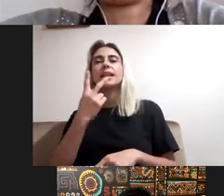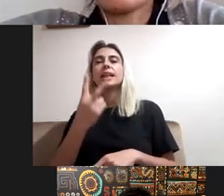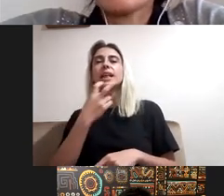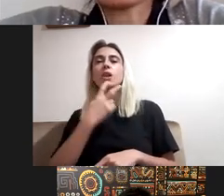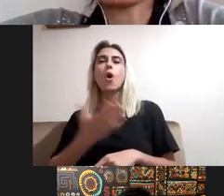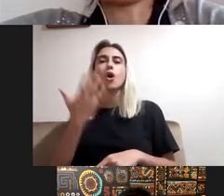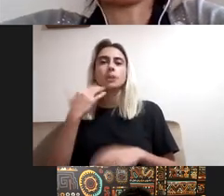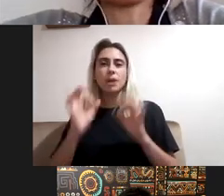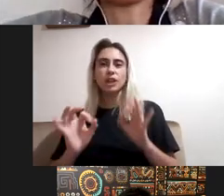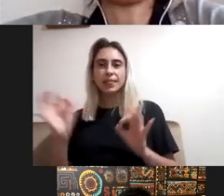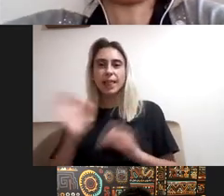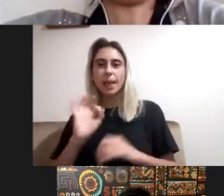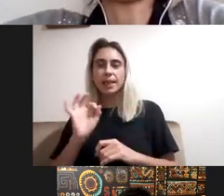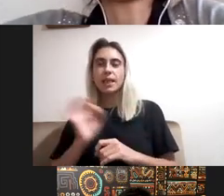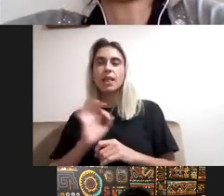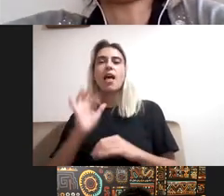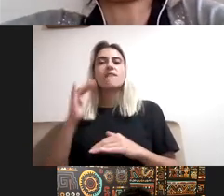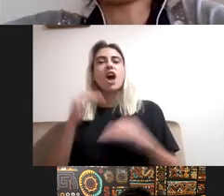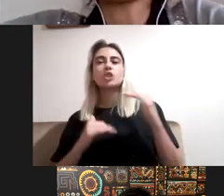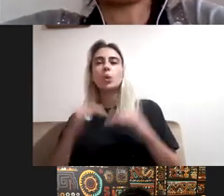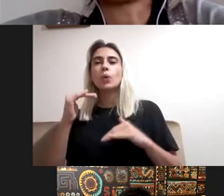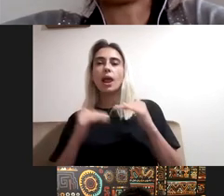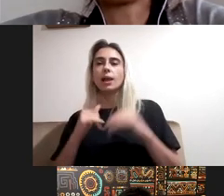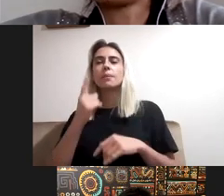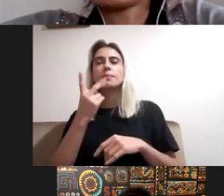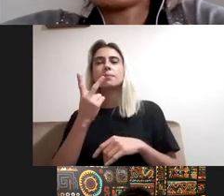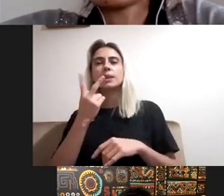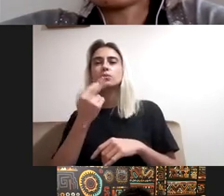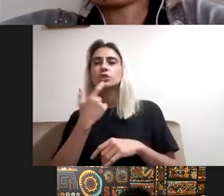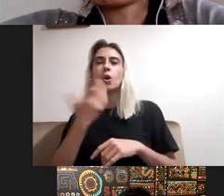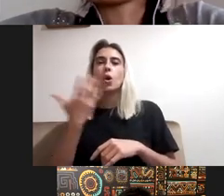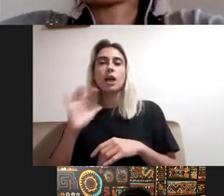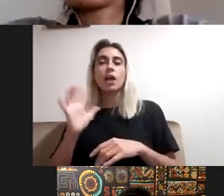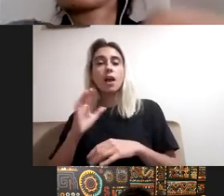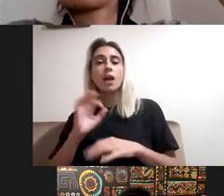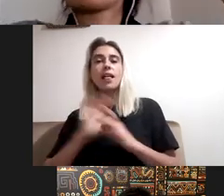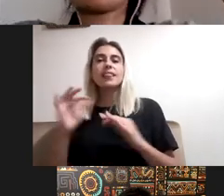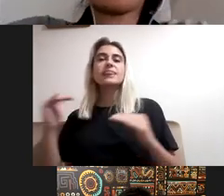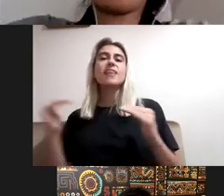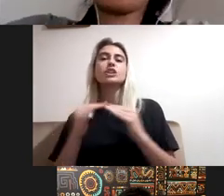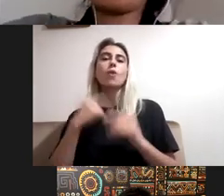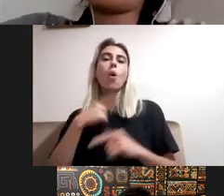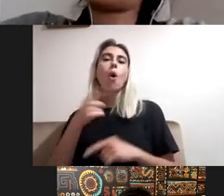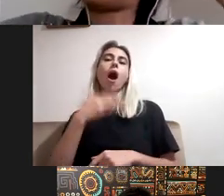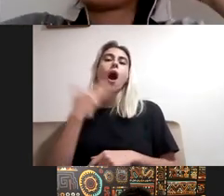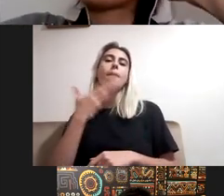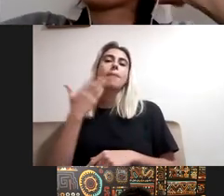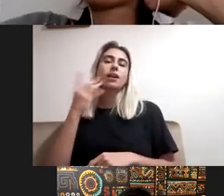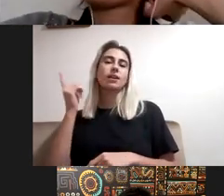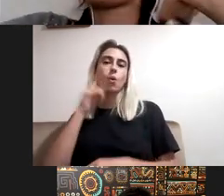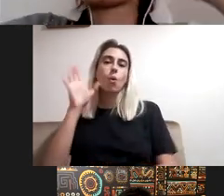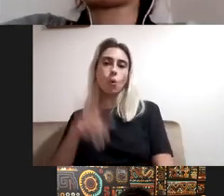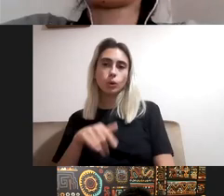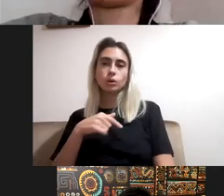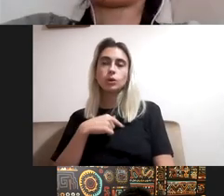değil mi bu proje? Evet, aşağı yukarı öyle bir şey. 2 yıl önce falan. Evet, yani tesadüfen öyle haberim oldu. Artı işte yüksek